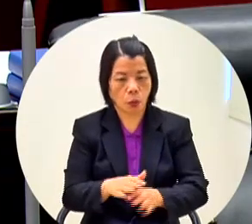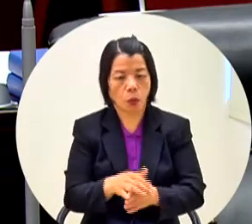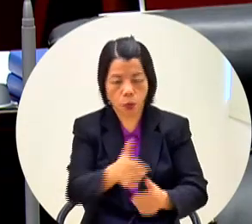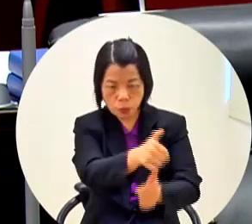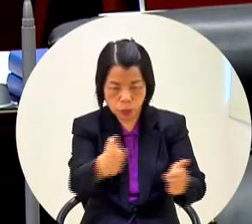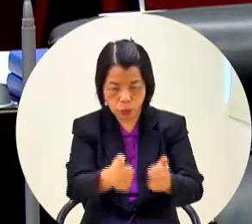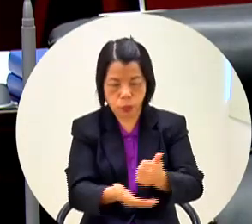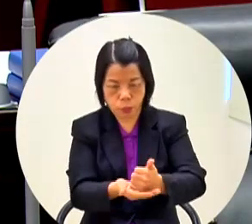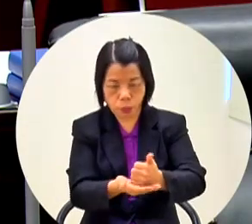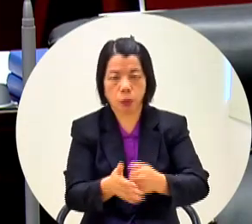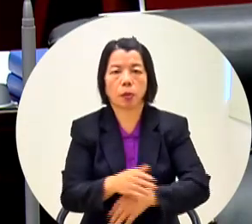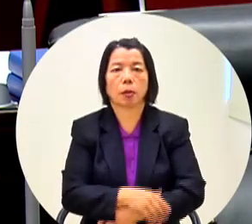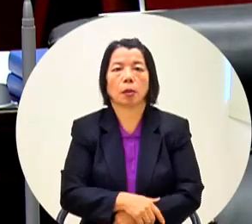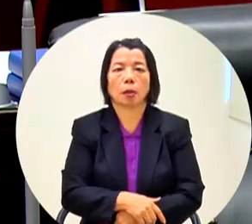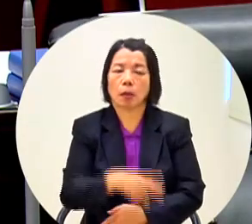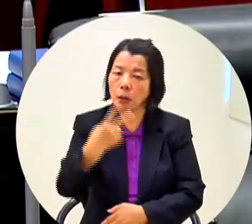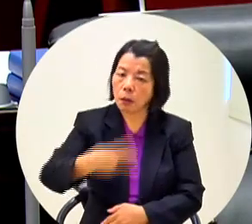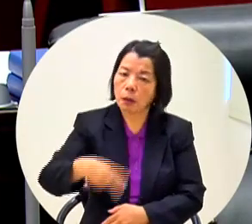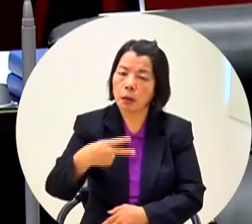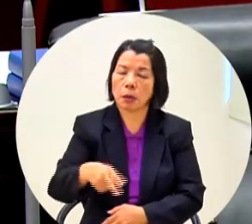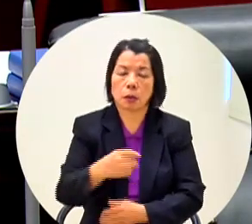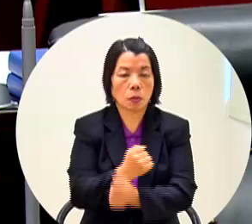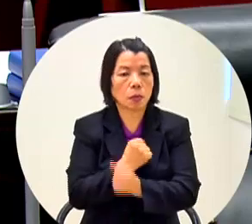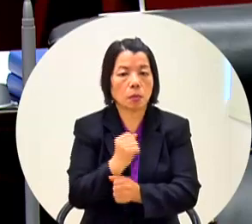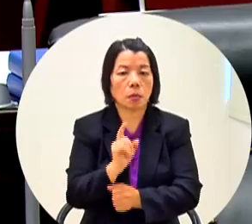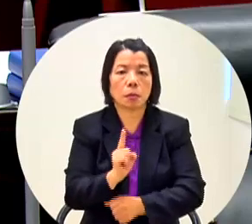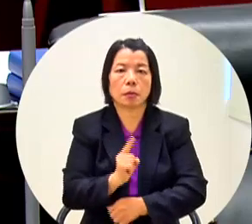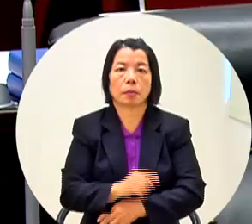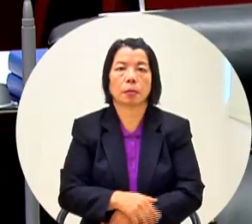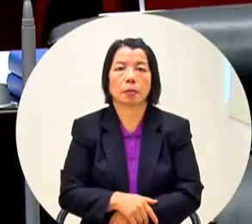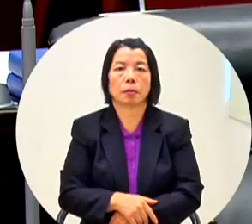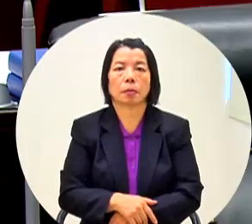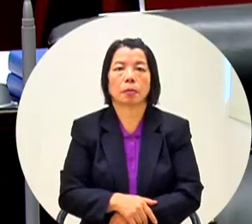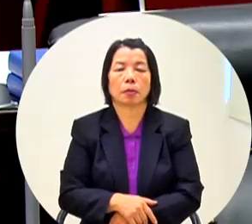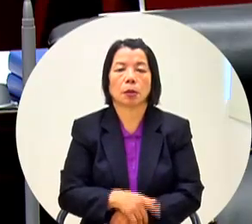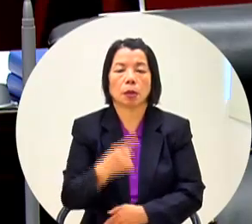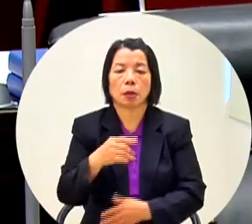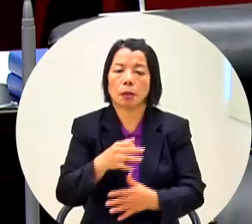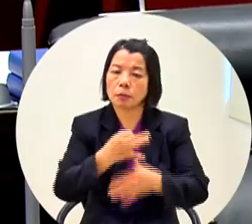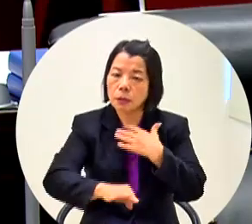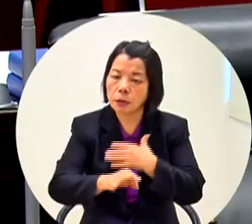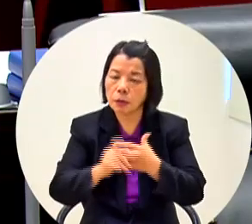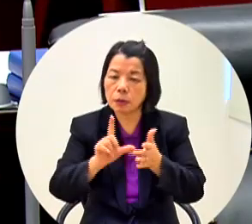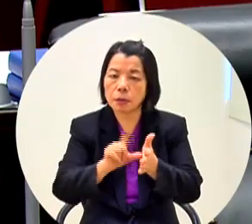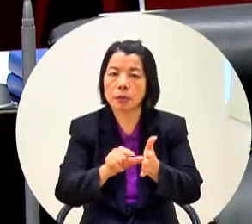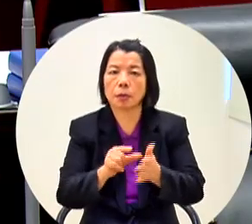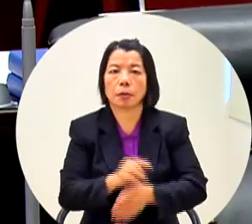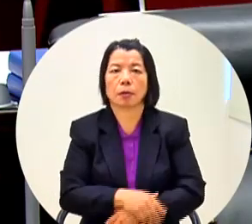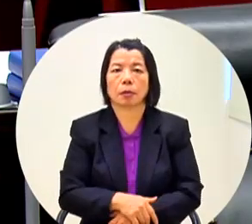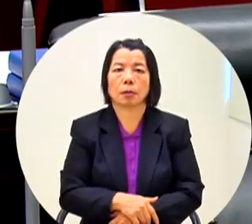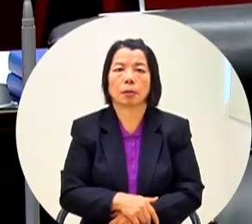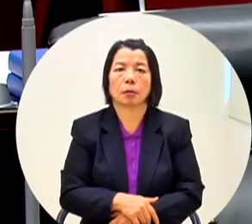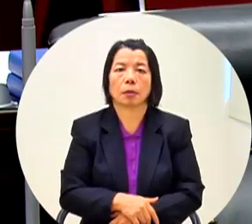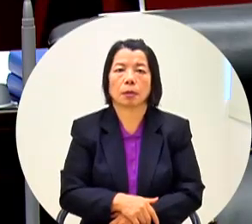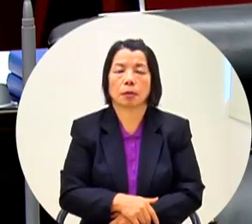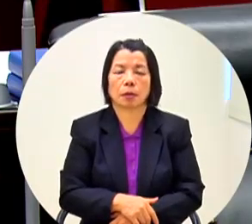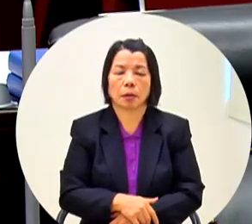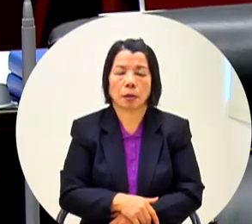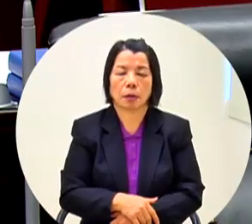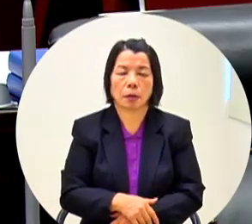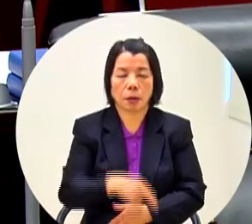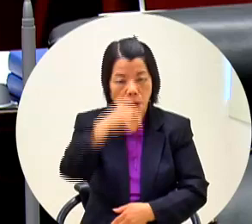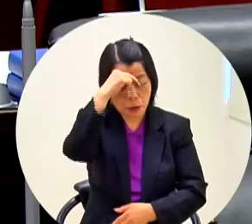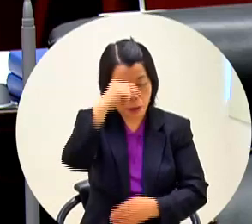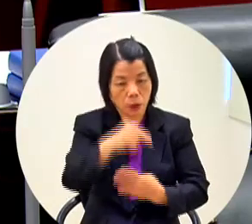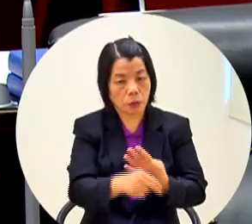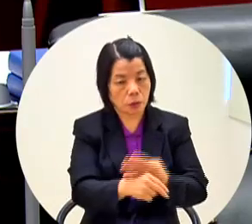们。但是还有一个必须要注意的，就是所谓的空那个漏洞的时间，就是下午4点以后一直